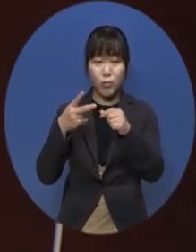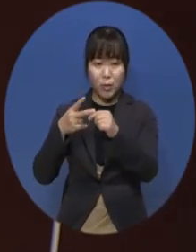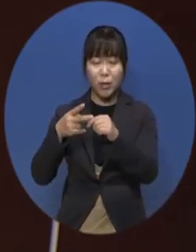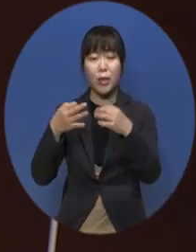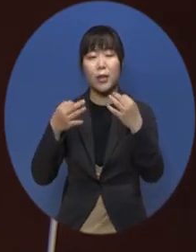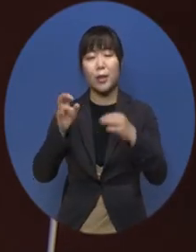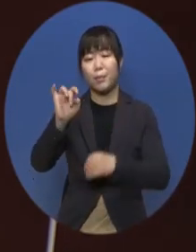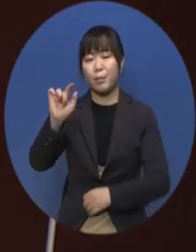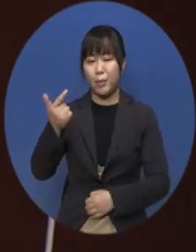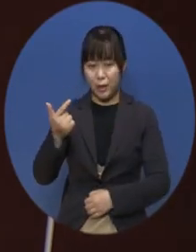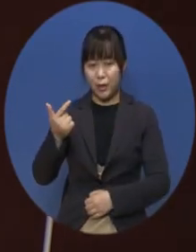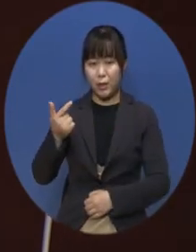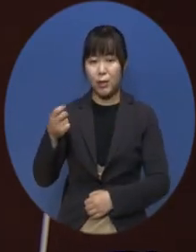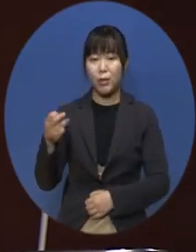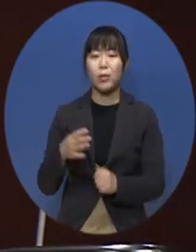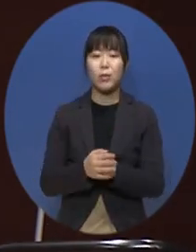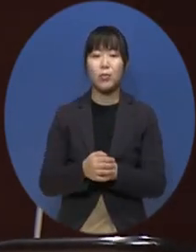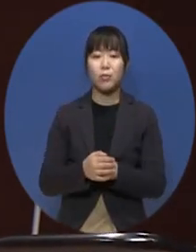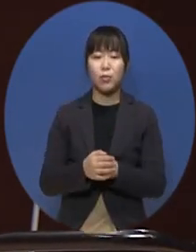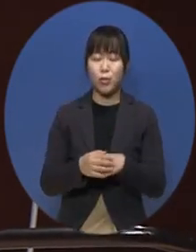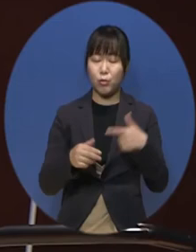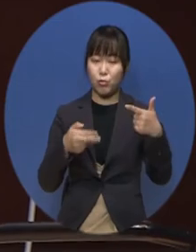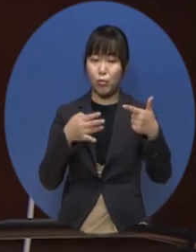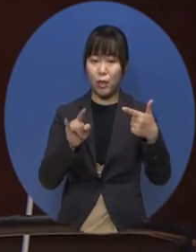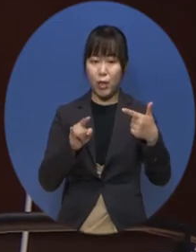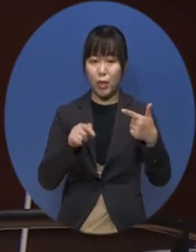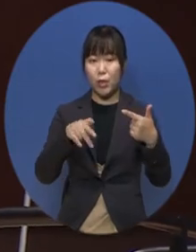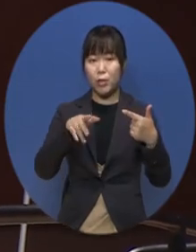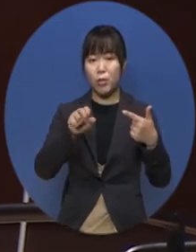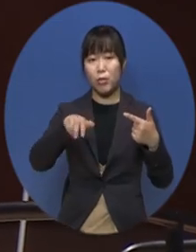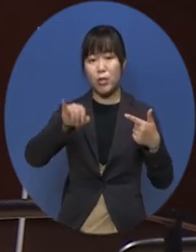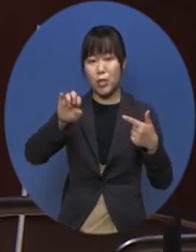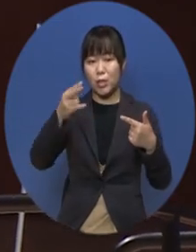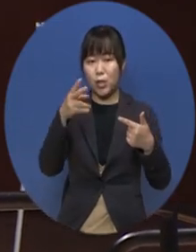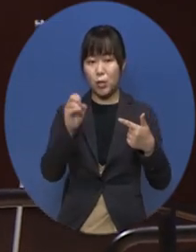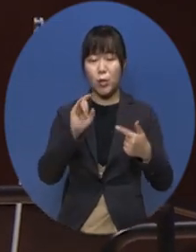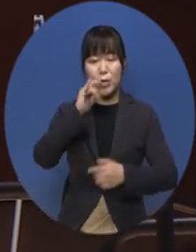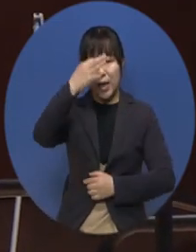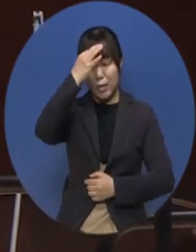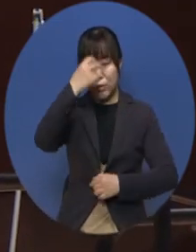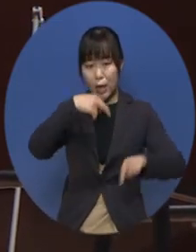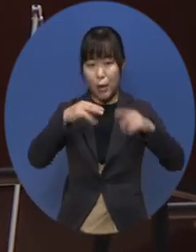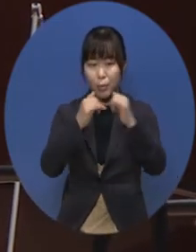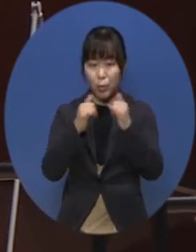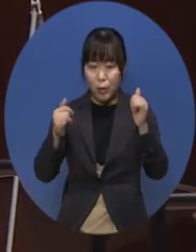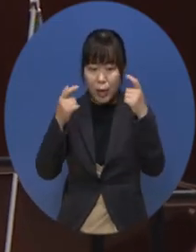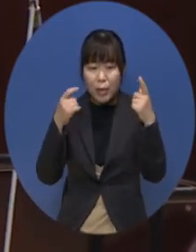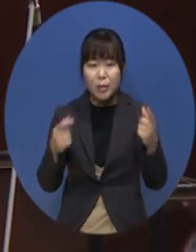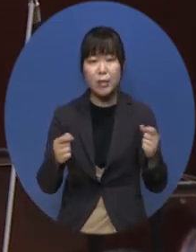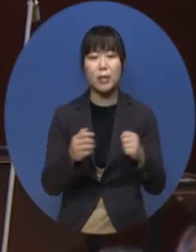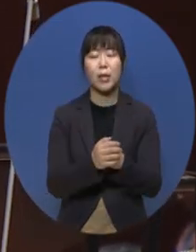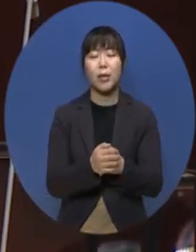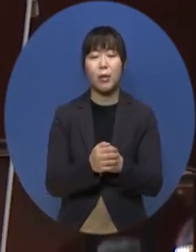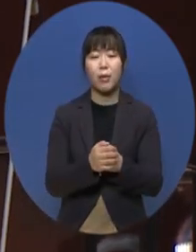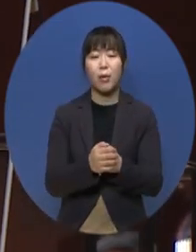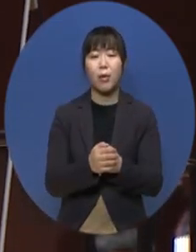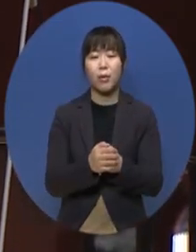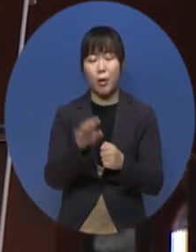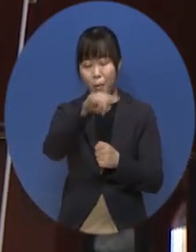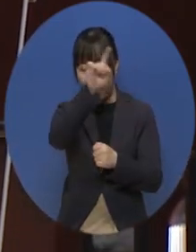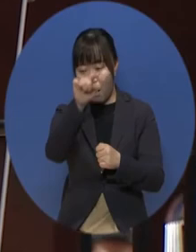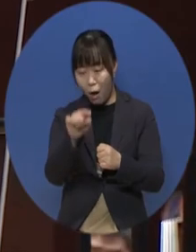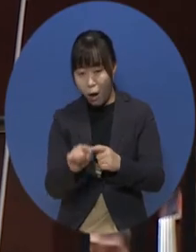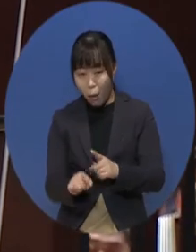김민 음악감독으로부터 제6대 정치용 예술감독에 이르기까지 교향악